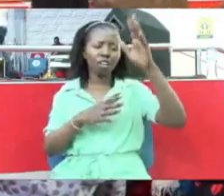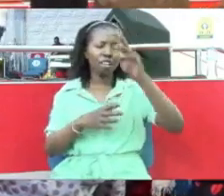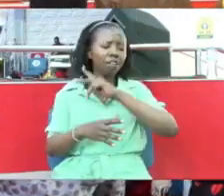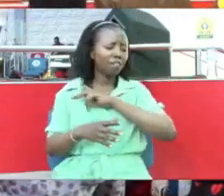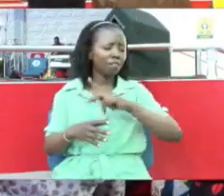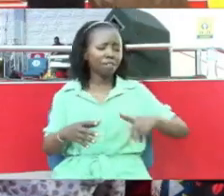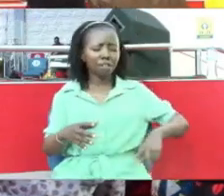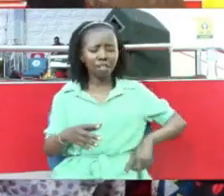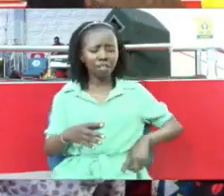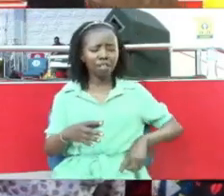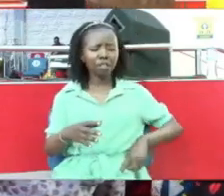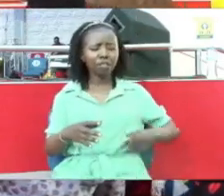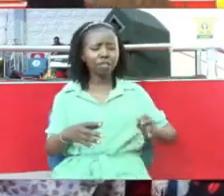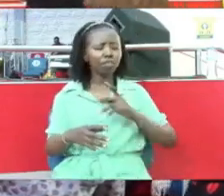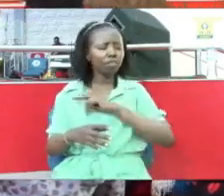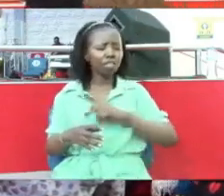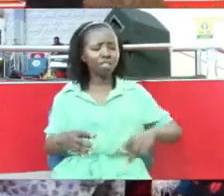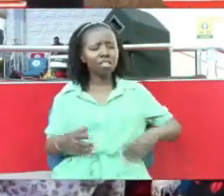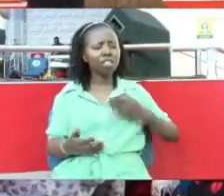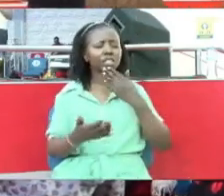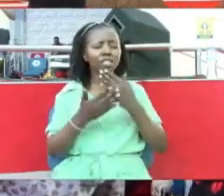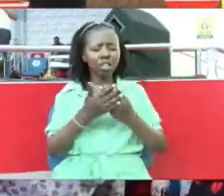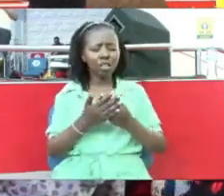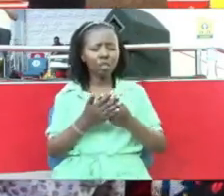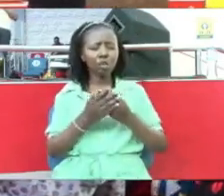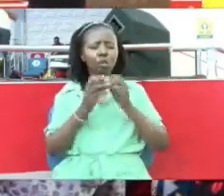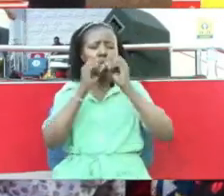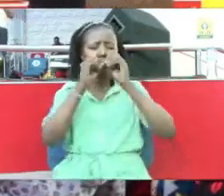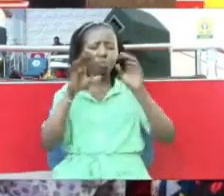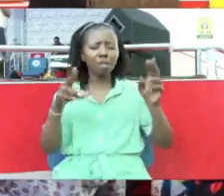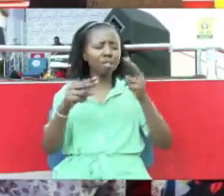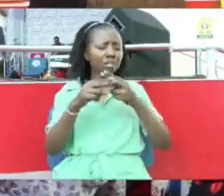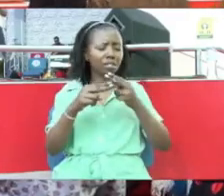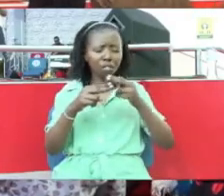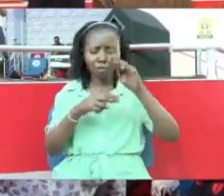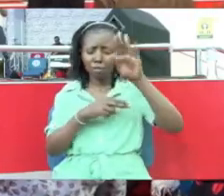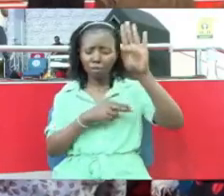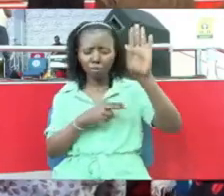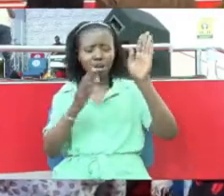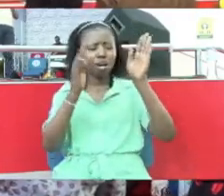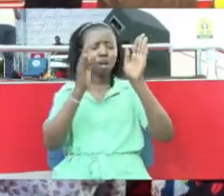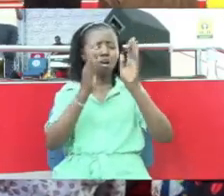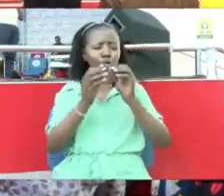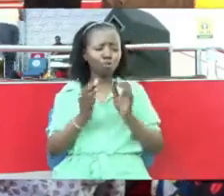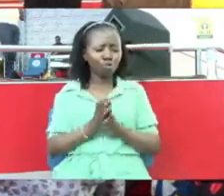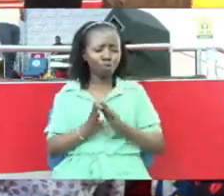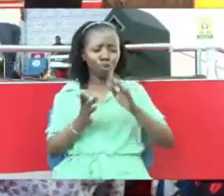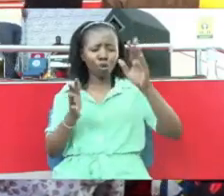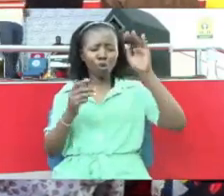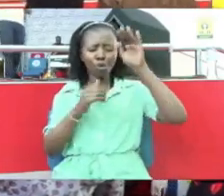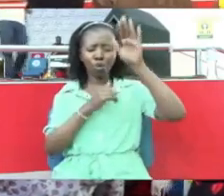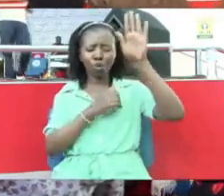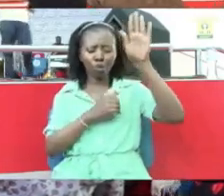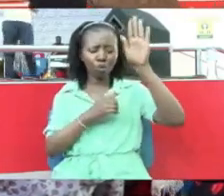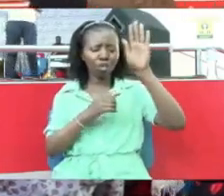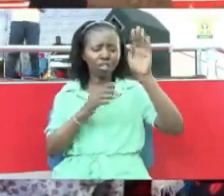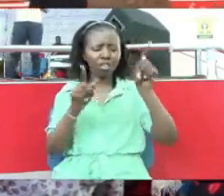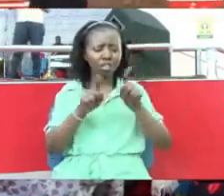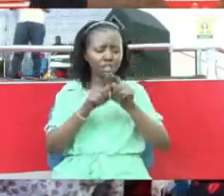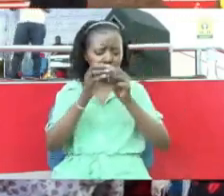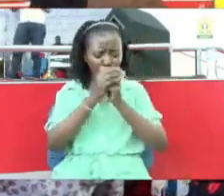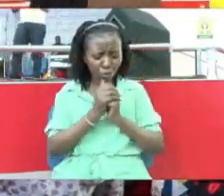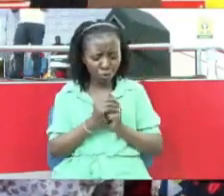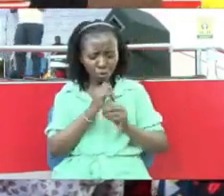ni asante. Baba tunalibariki jina lako, tunakutukuza mfalme, na tunakuabudu